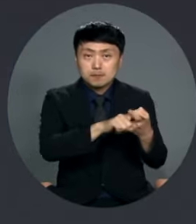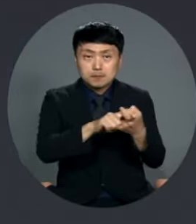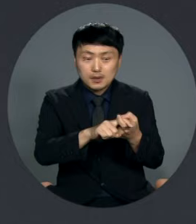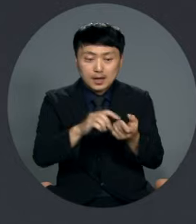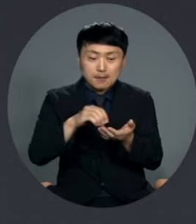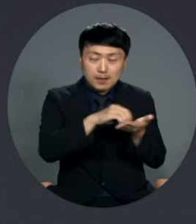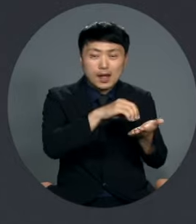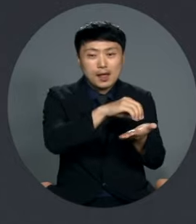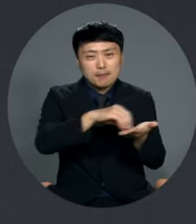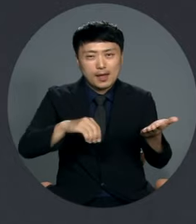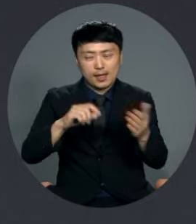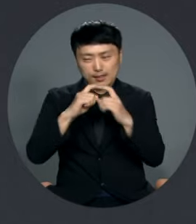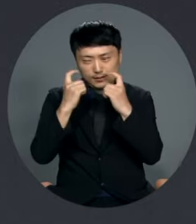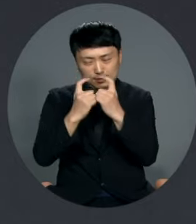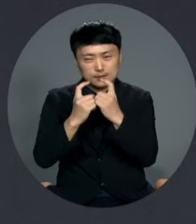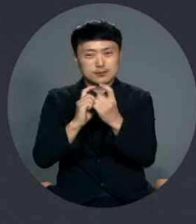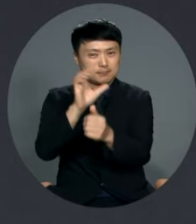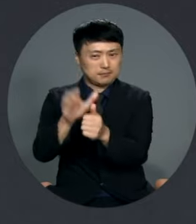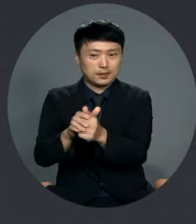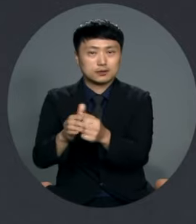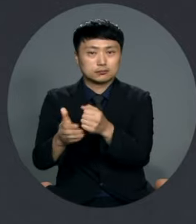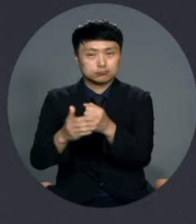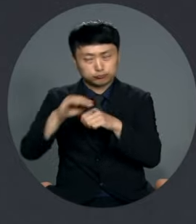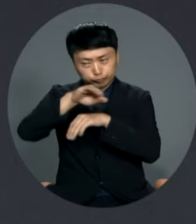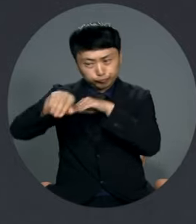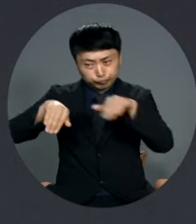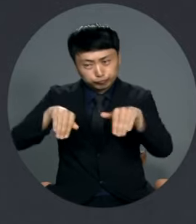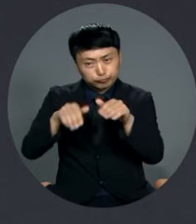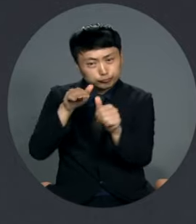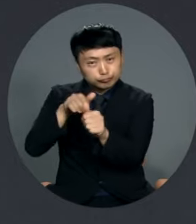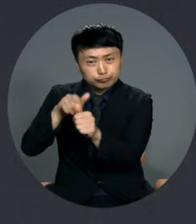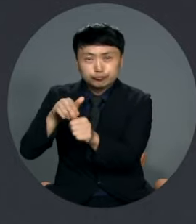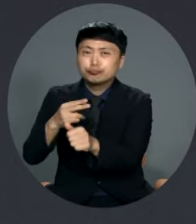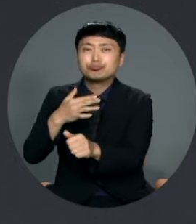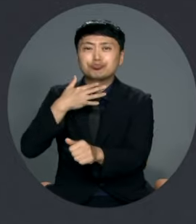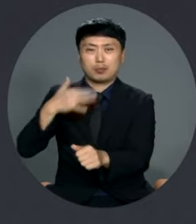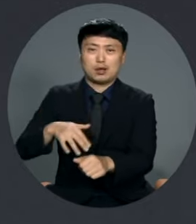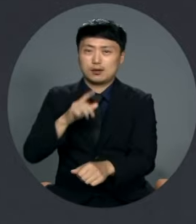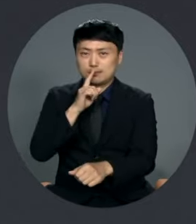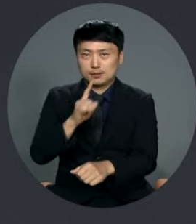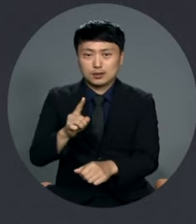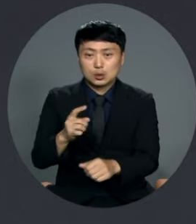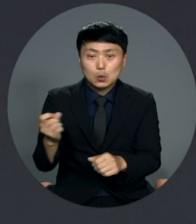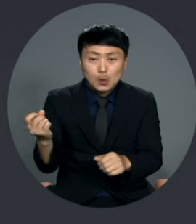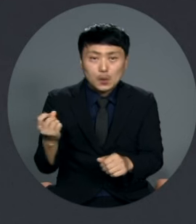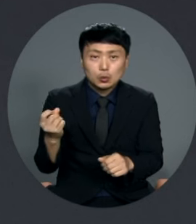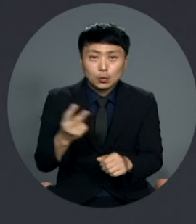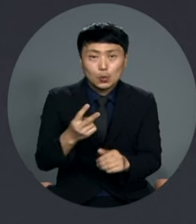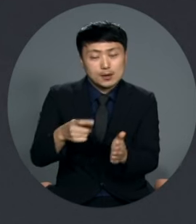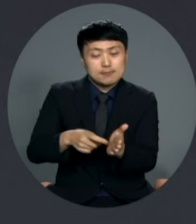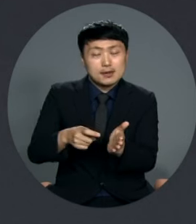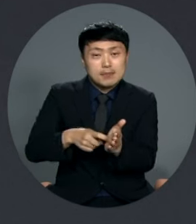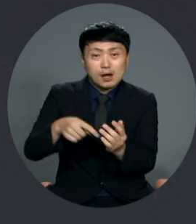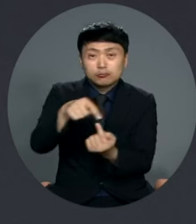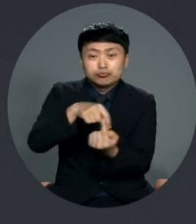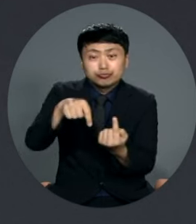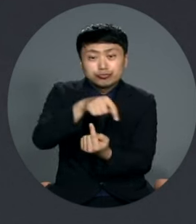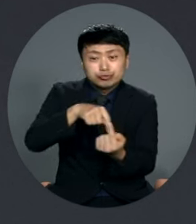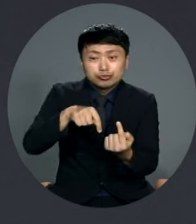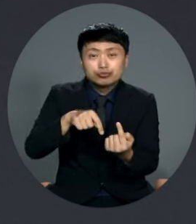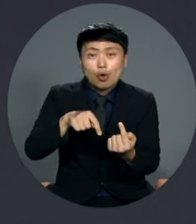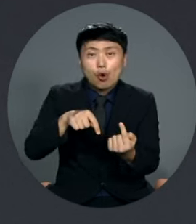개인의 의지라면서 어떠한 개입도 없었다고 밝혔습니다. 또 비상경영체계에 들어서면서